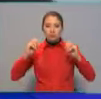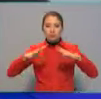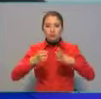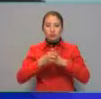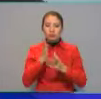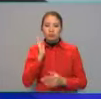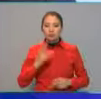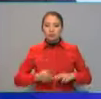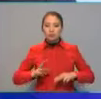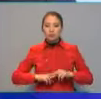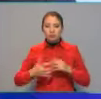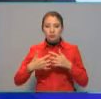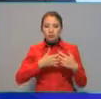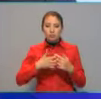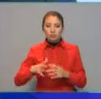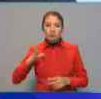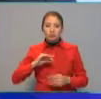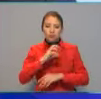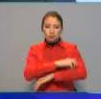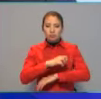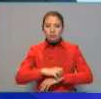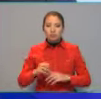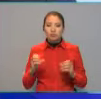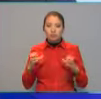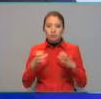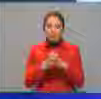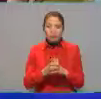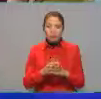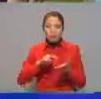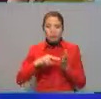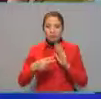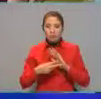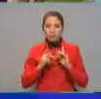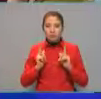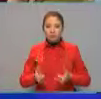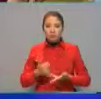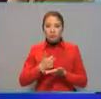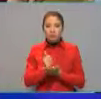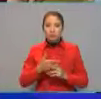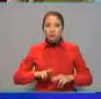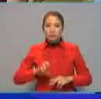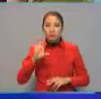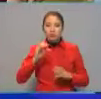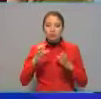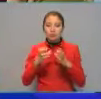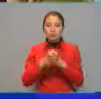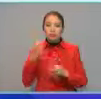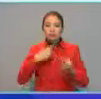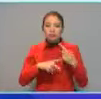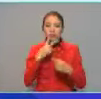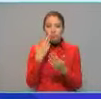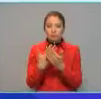мекемеде ұсақ дауды даурықтырмай отыратын комиссия құру секілді жобалар мақұлданды. Сонымен қатар билер кеңесінің құрамын қайта